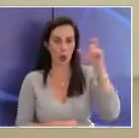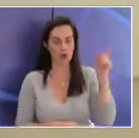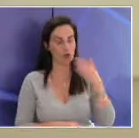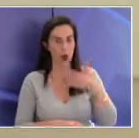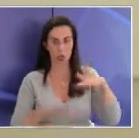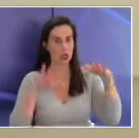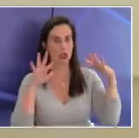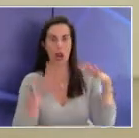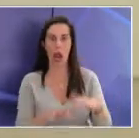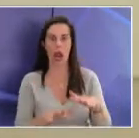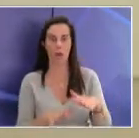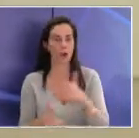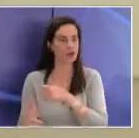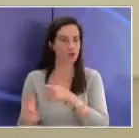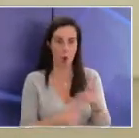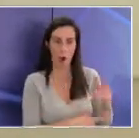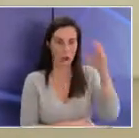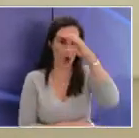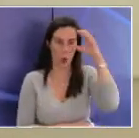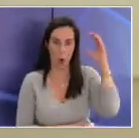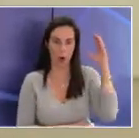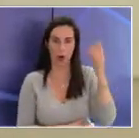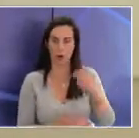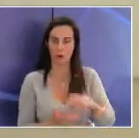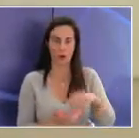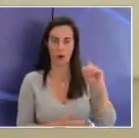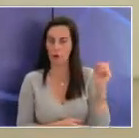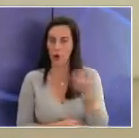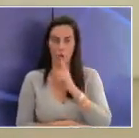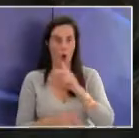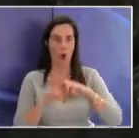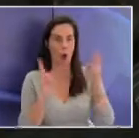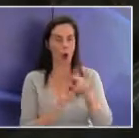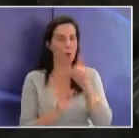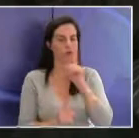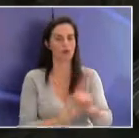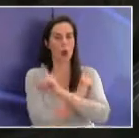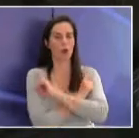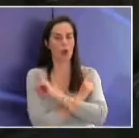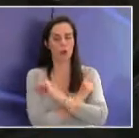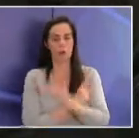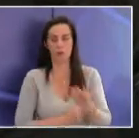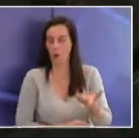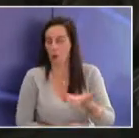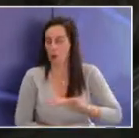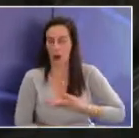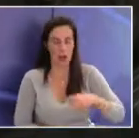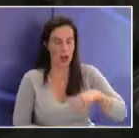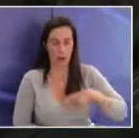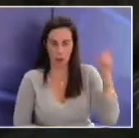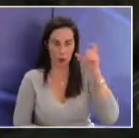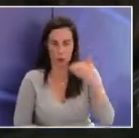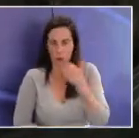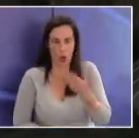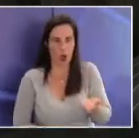האנטישמי שטובח בקורדים בשתיקה של הקהילה הבינלאומית מקבל פרס, וזה דבר שהוא בוודאי